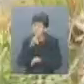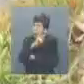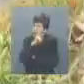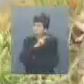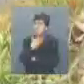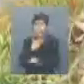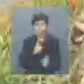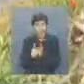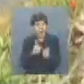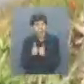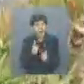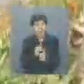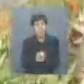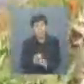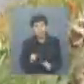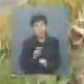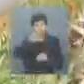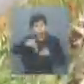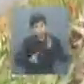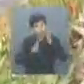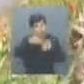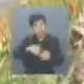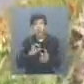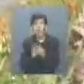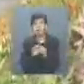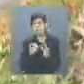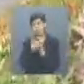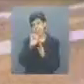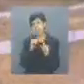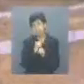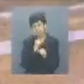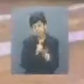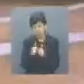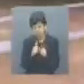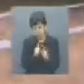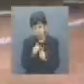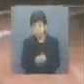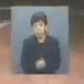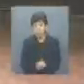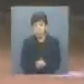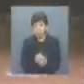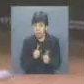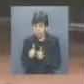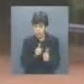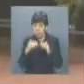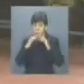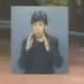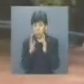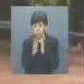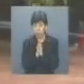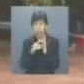การแข่งขันจักรยานเสือภูเขาดาวฮิลชิงแชมป์ประเทศไทยสนามที่4ค่ะแข่งขันที่ตำบลวังทับไซจังหวัดพิจิ